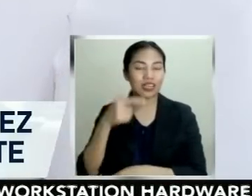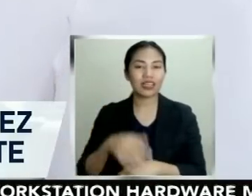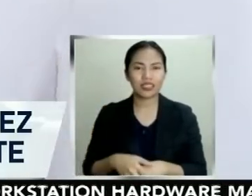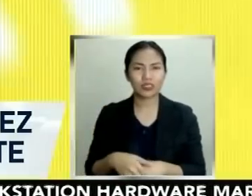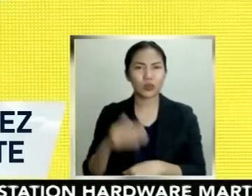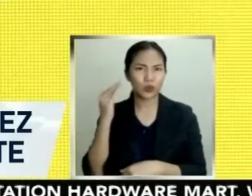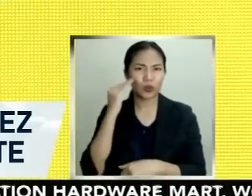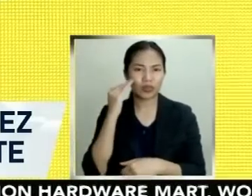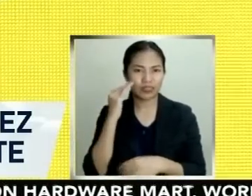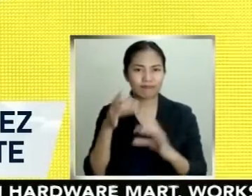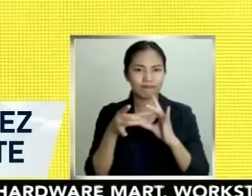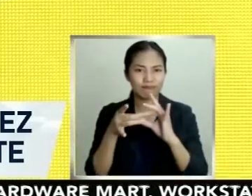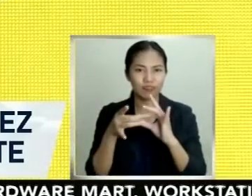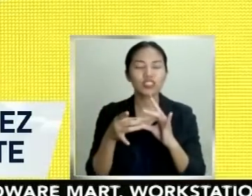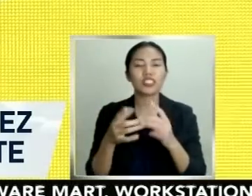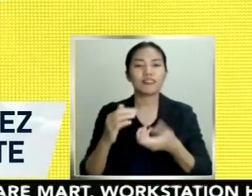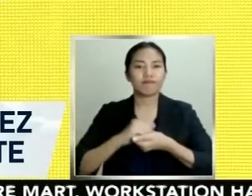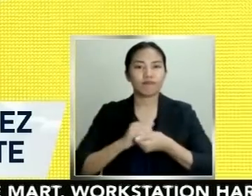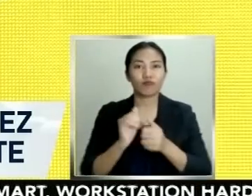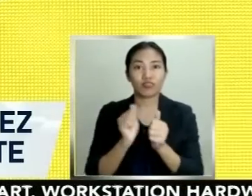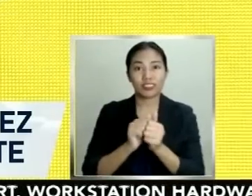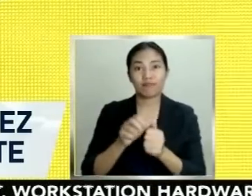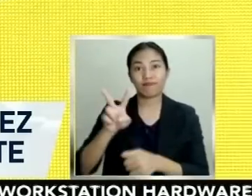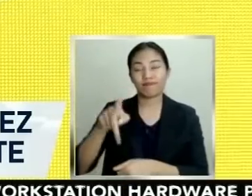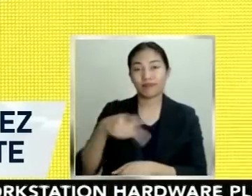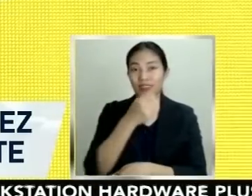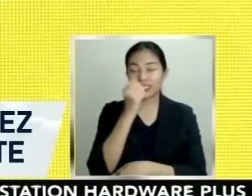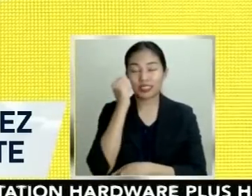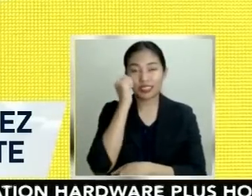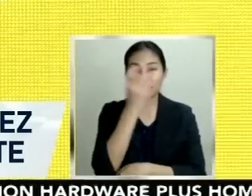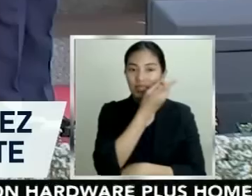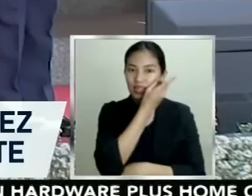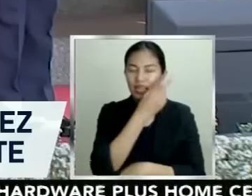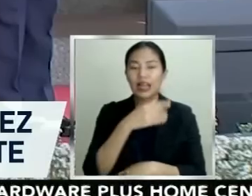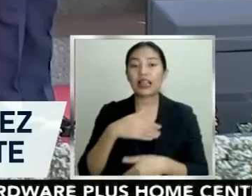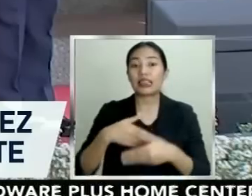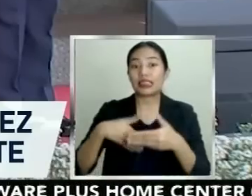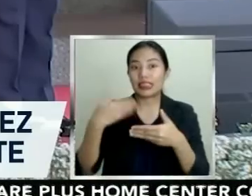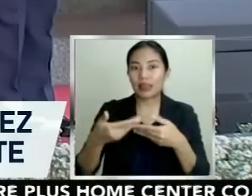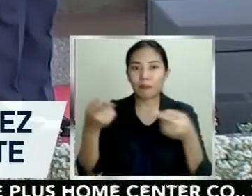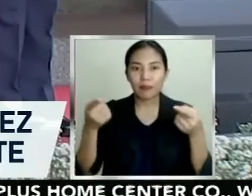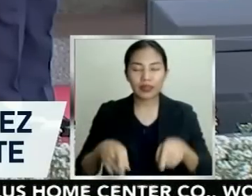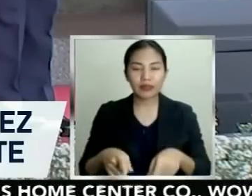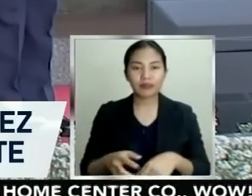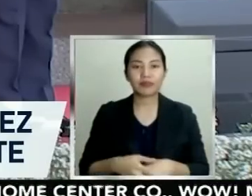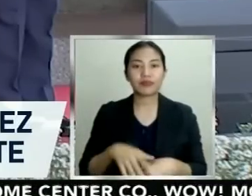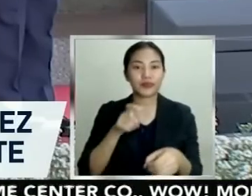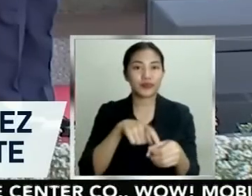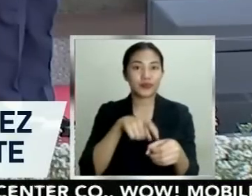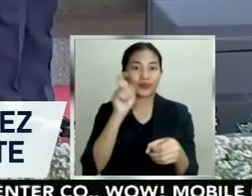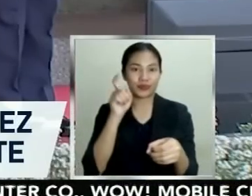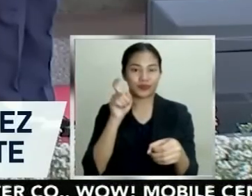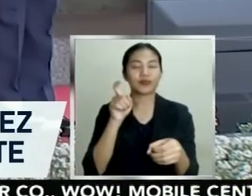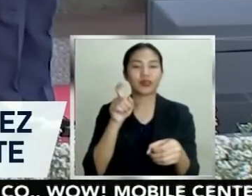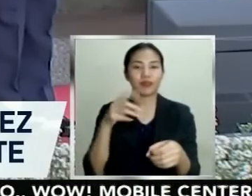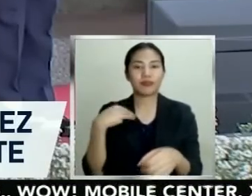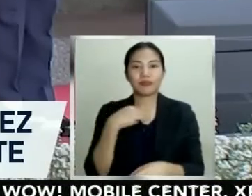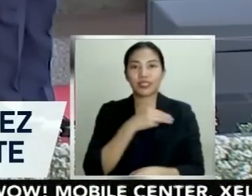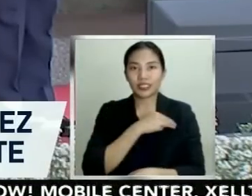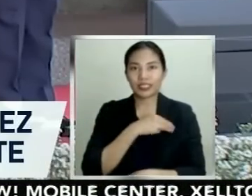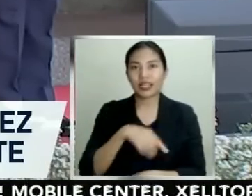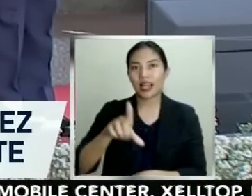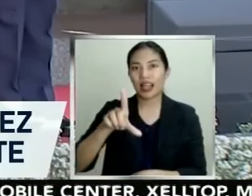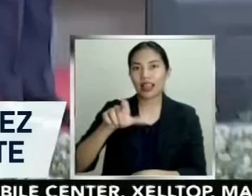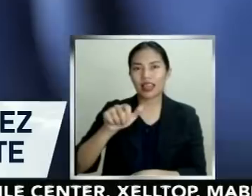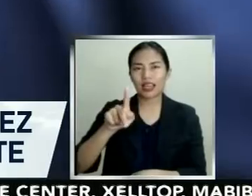vice. Kasunod nito, nagbitiw si Inday Sara bilang chairperson at miyembro ng partidong Lakas CMD, ang partido